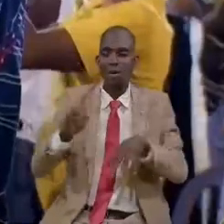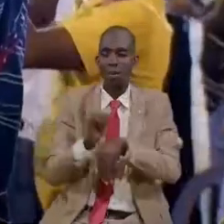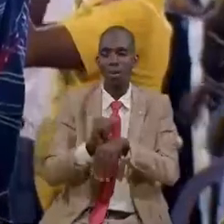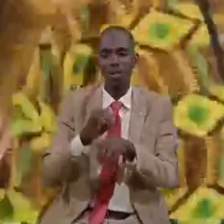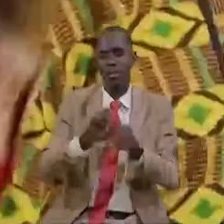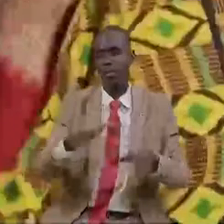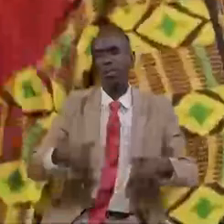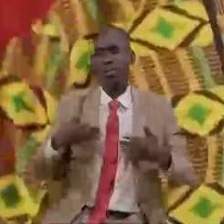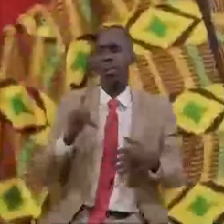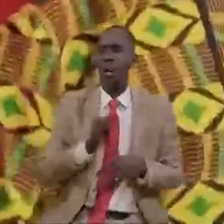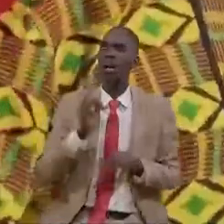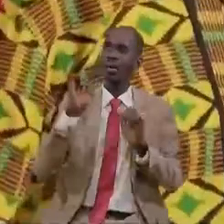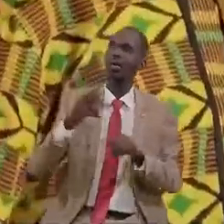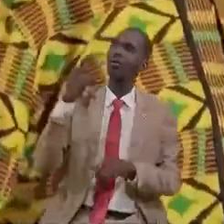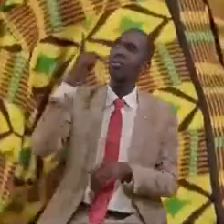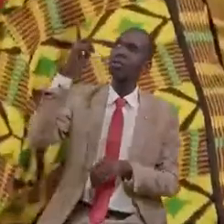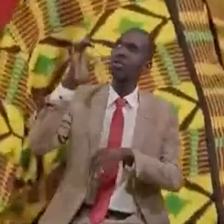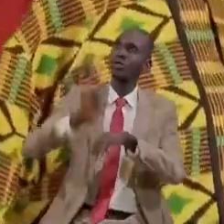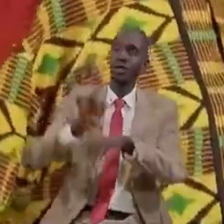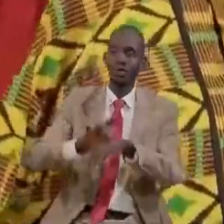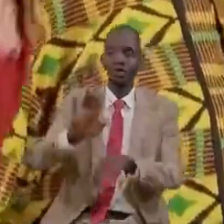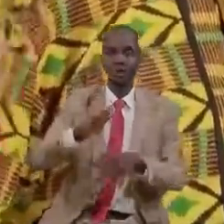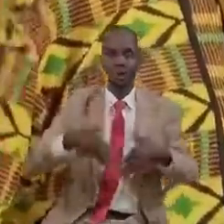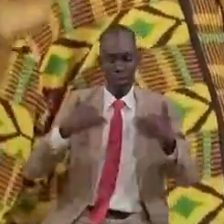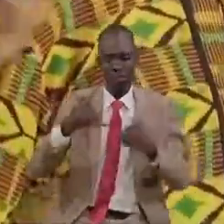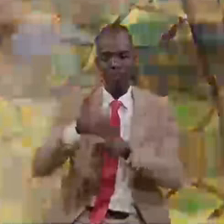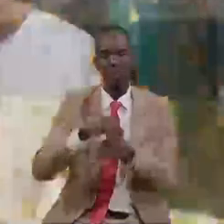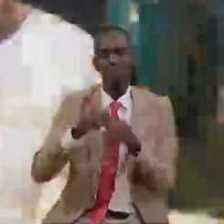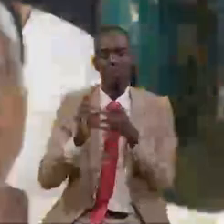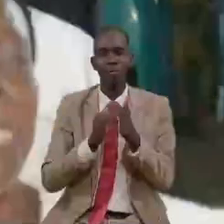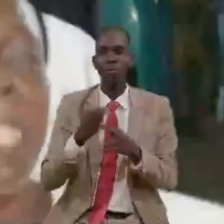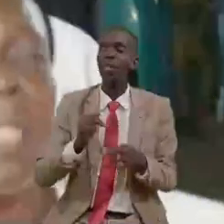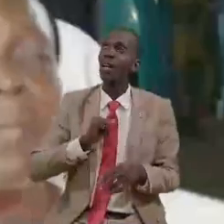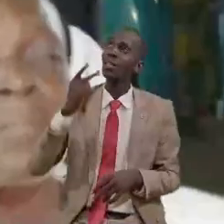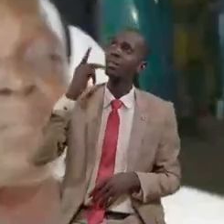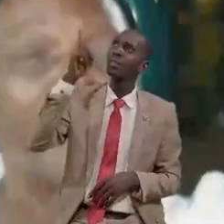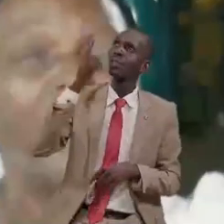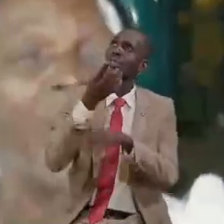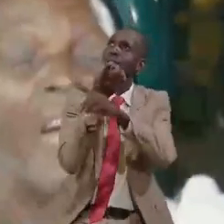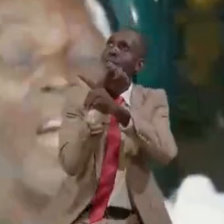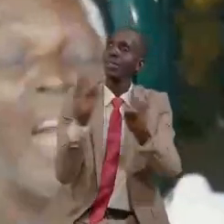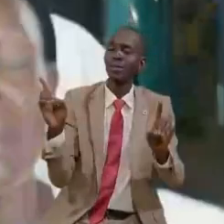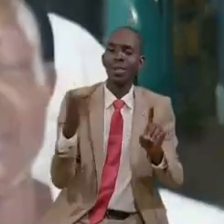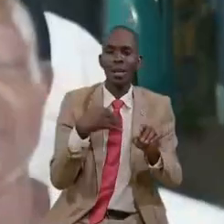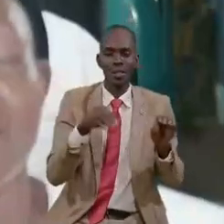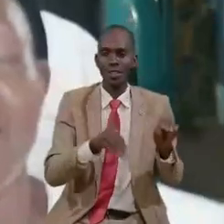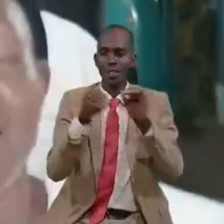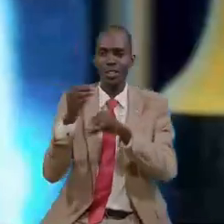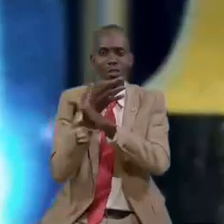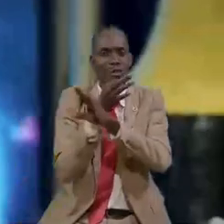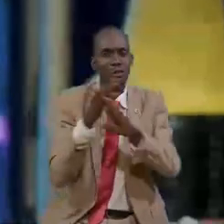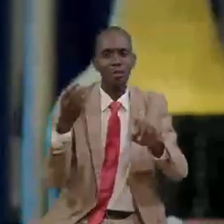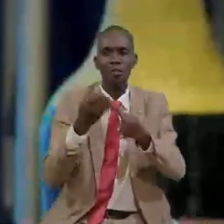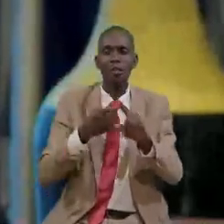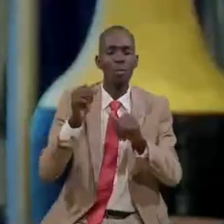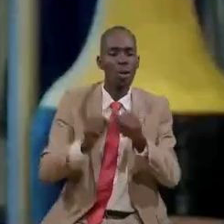vois toucher votre vie maintenant. Je le vois vous délivrer et vous libérer ce soir de toute